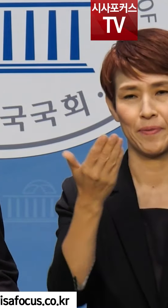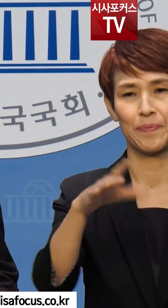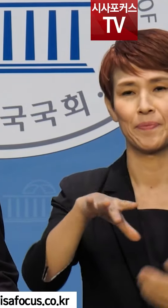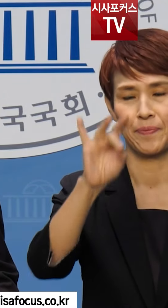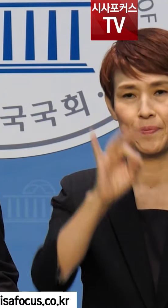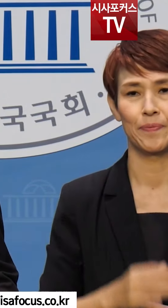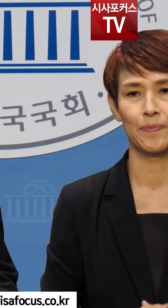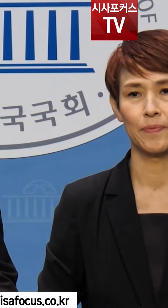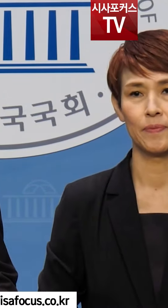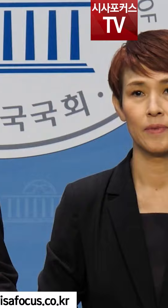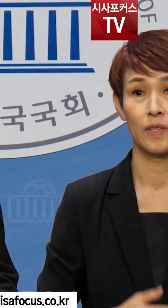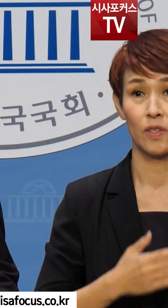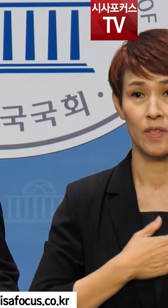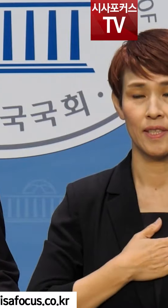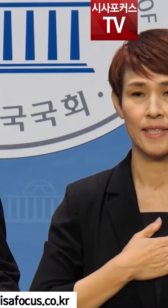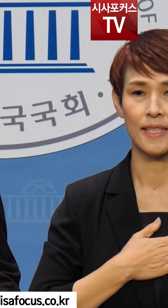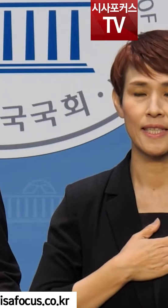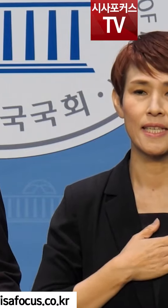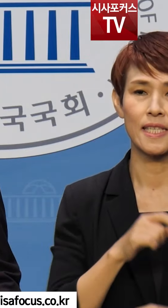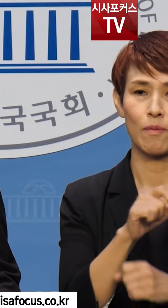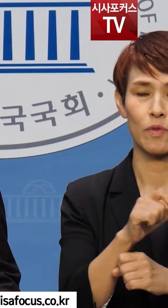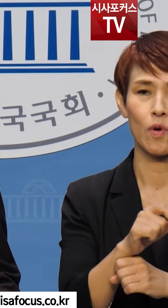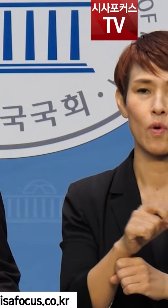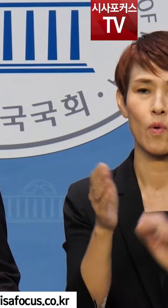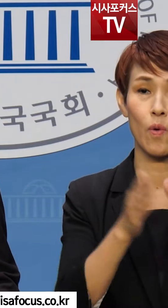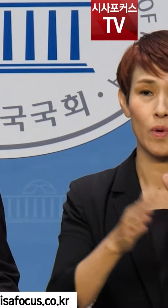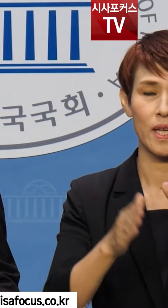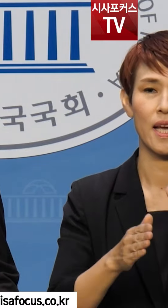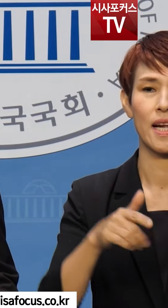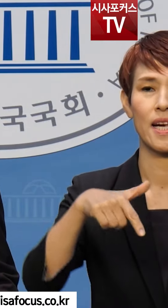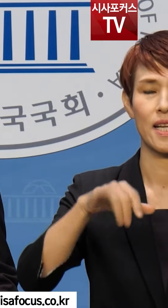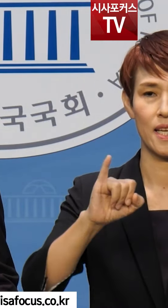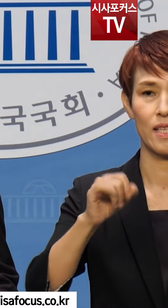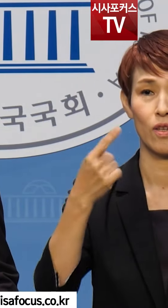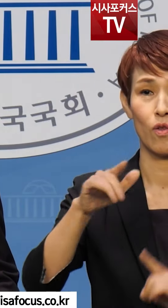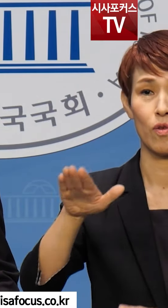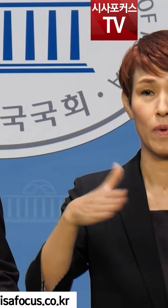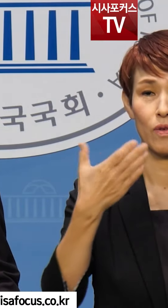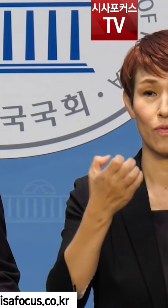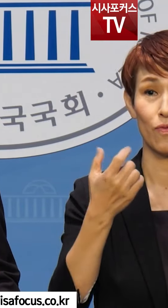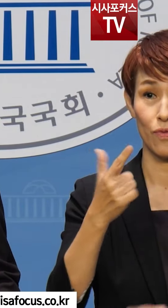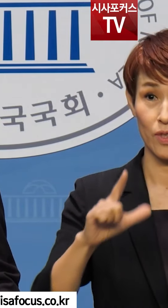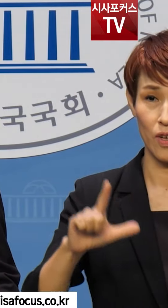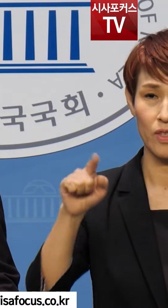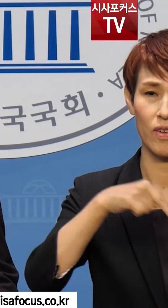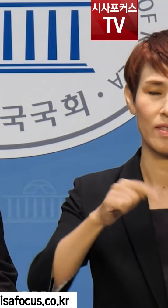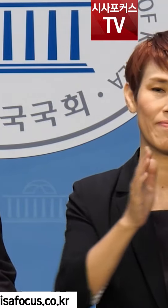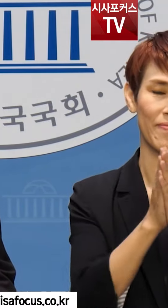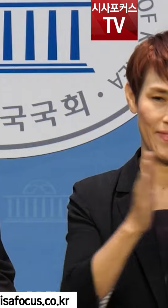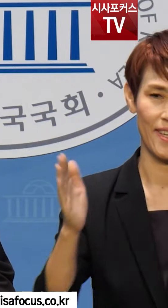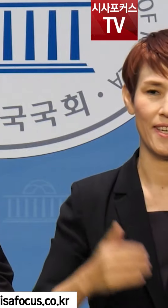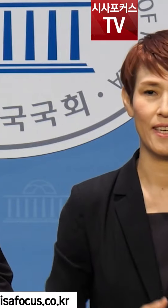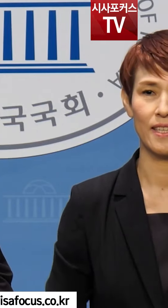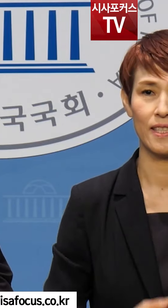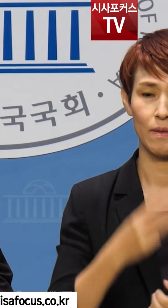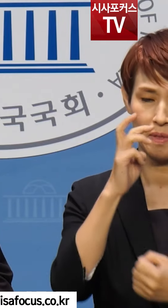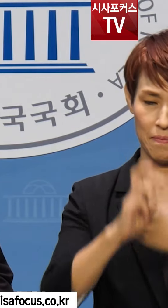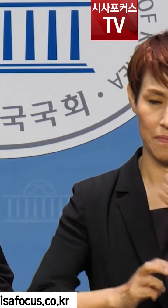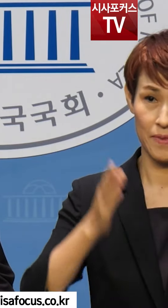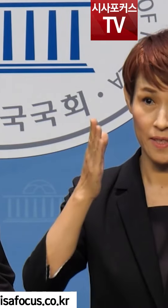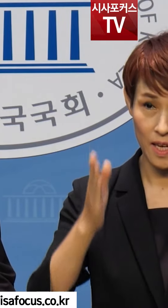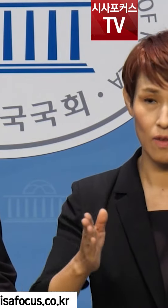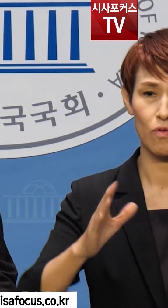합니다. 저는 신한국당 사무처 공채 1기로 1996년 정치판에 입문했습니다. 이후 30여 년을 국회와